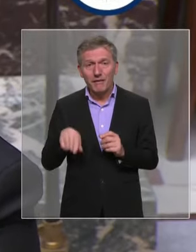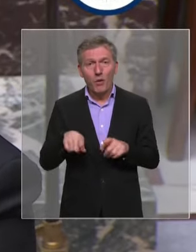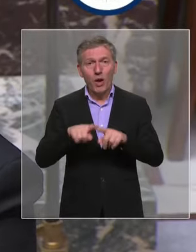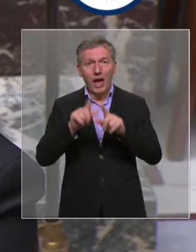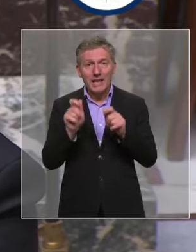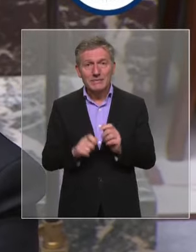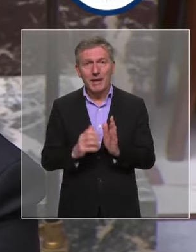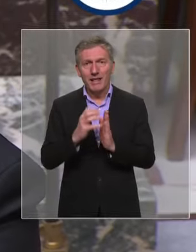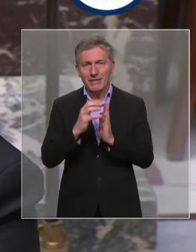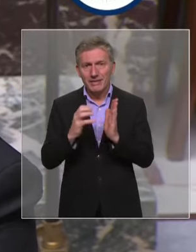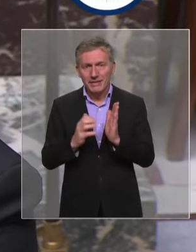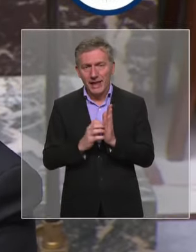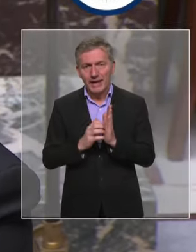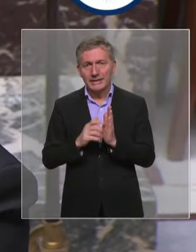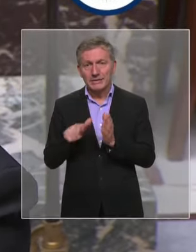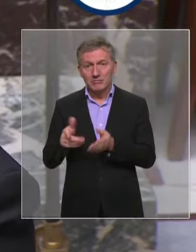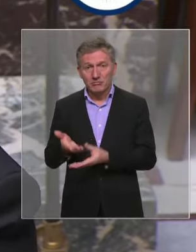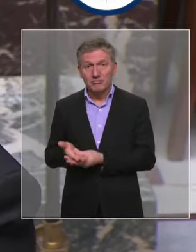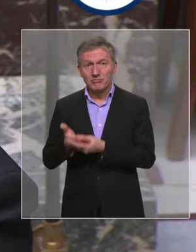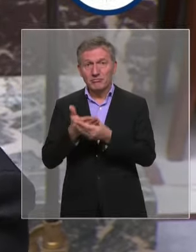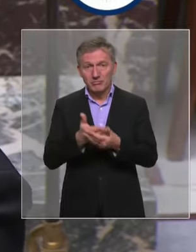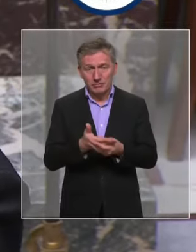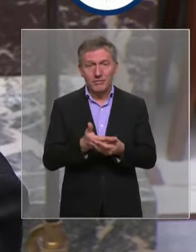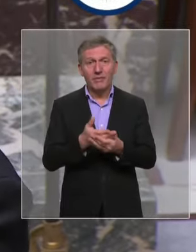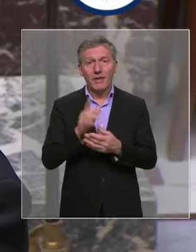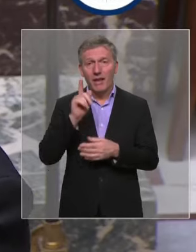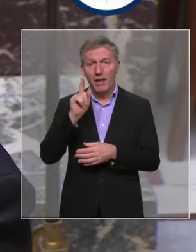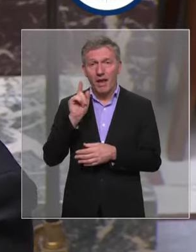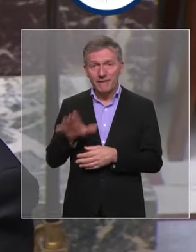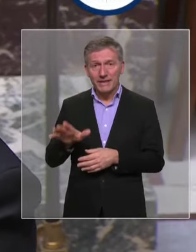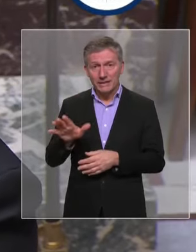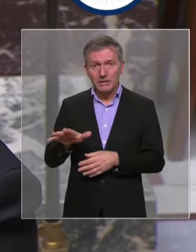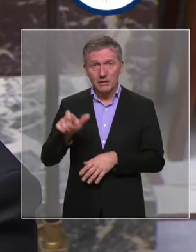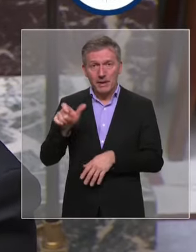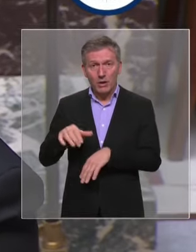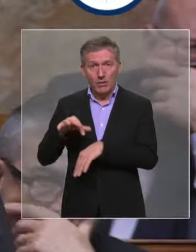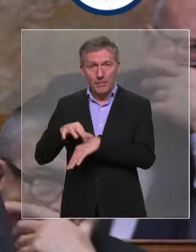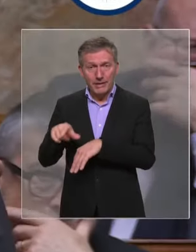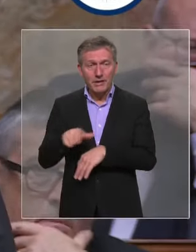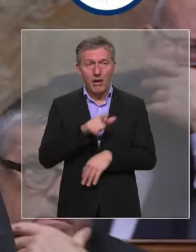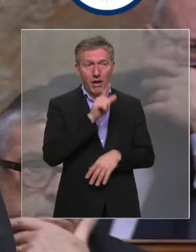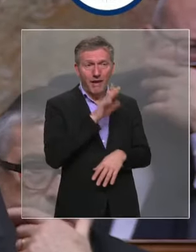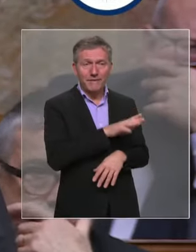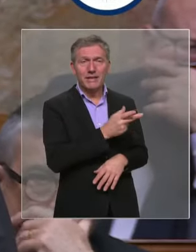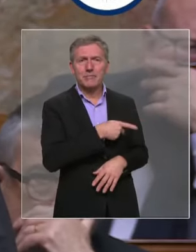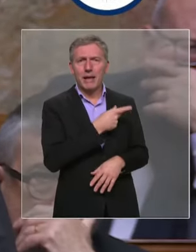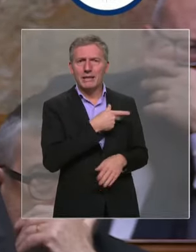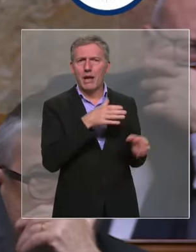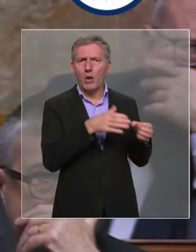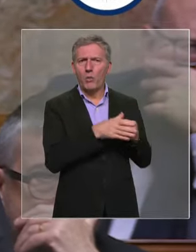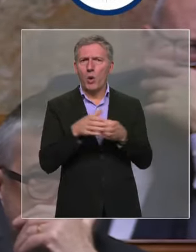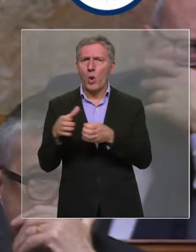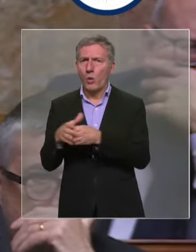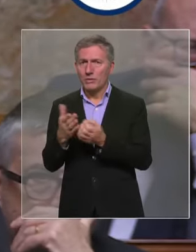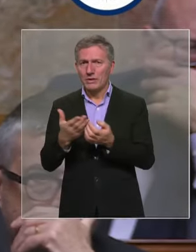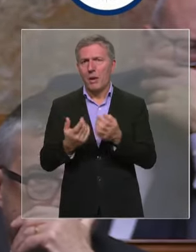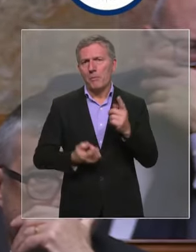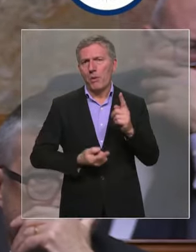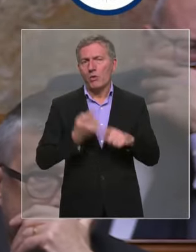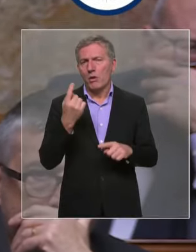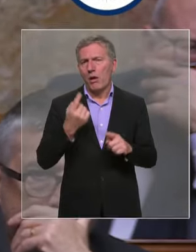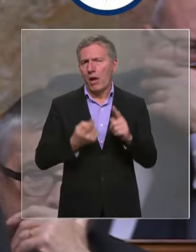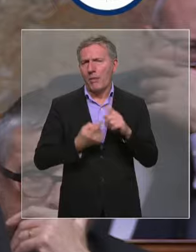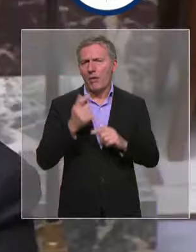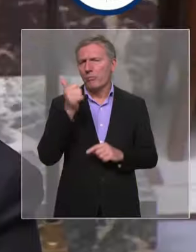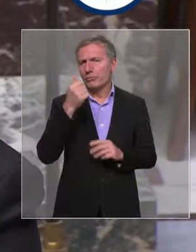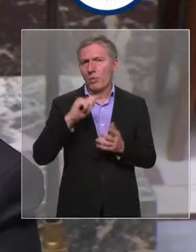ce texte et d'aller sur ce texte, l'avis du patient, l'avis de l'équipe médicale, d'où l'importance, et c'est vraiment le